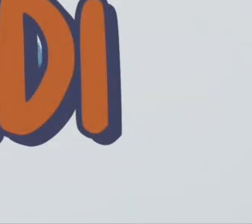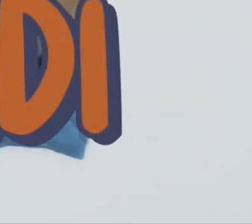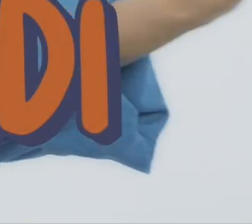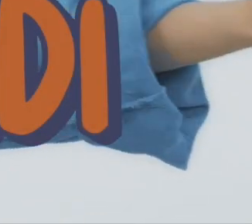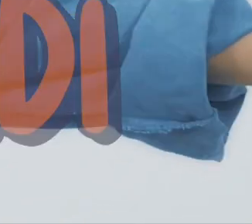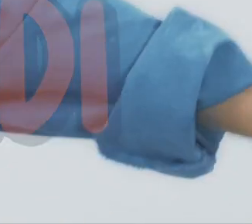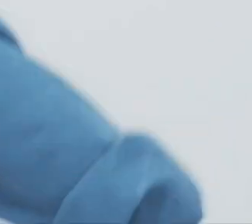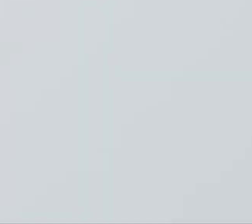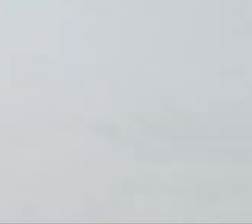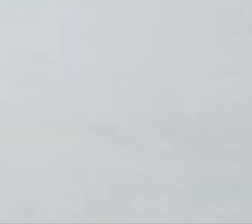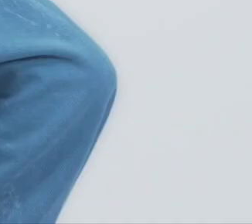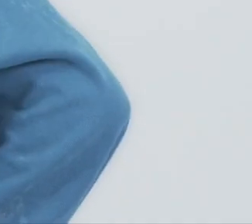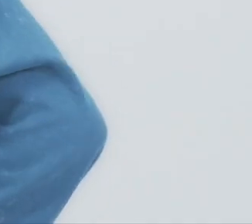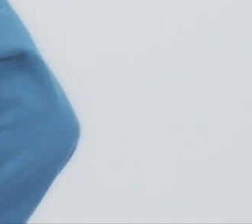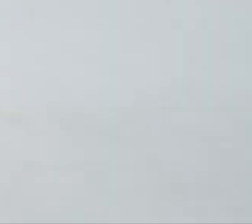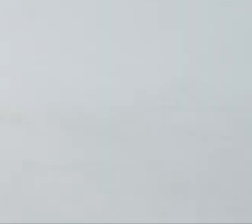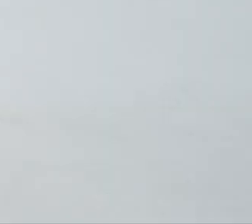Abadi